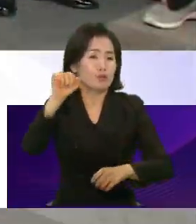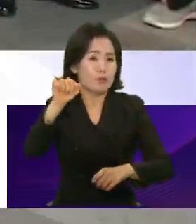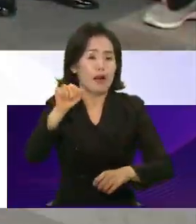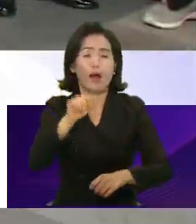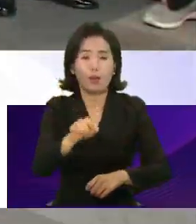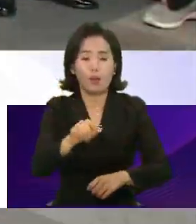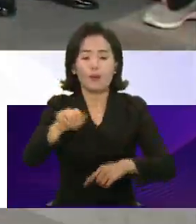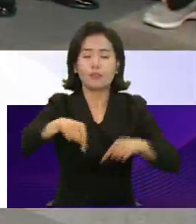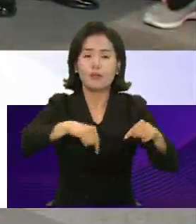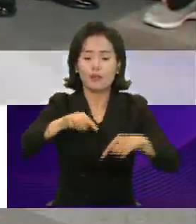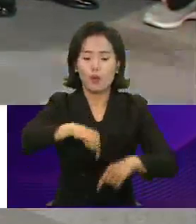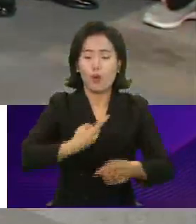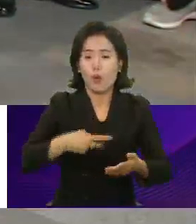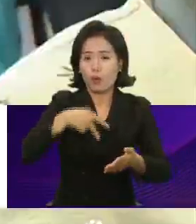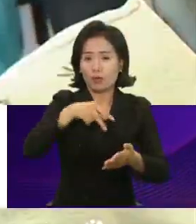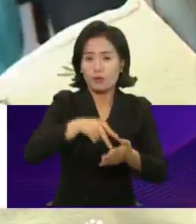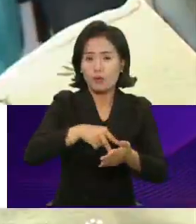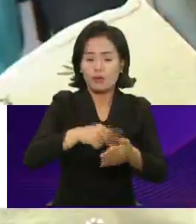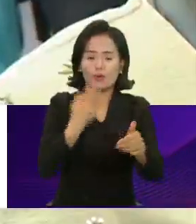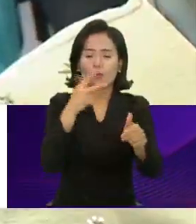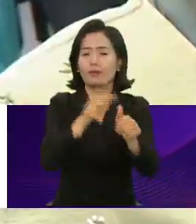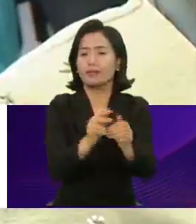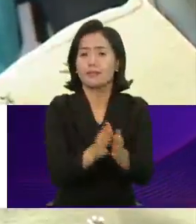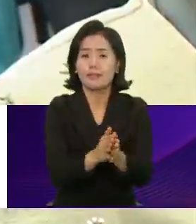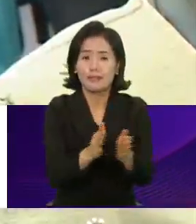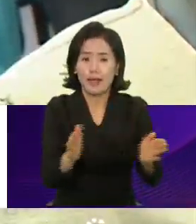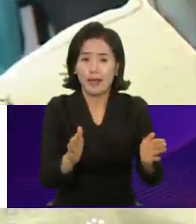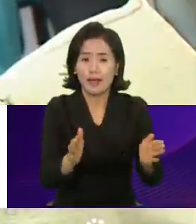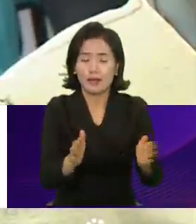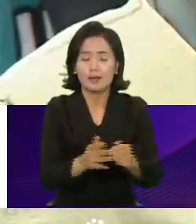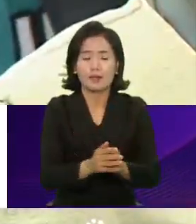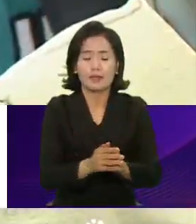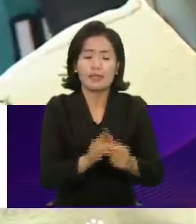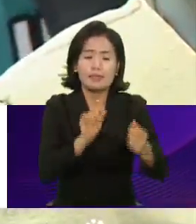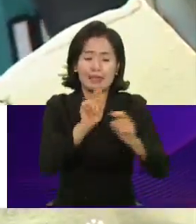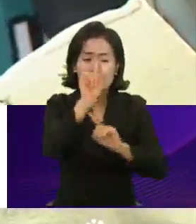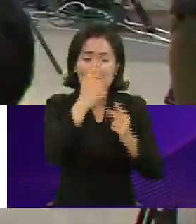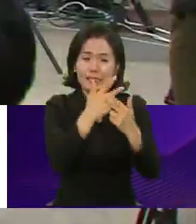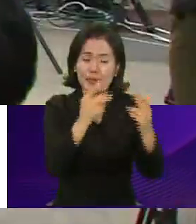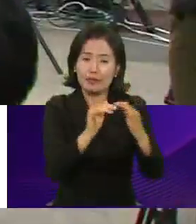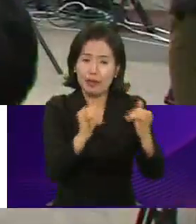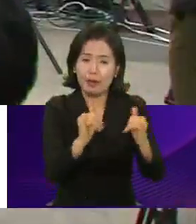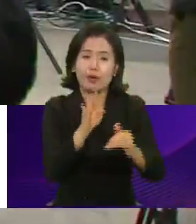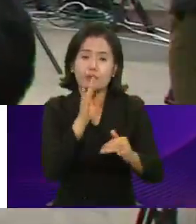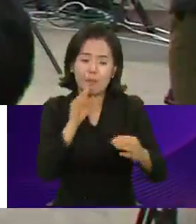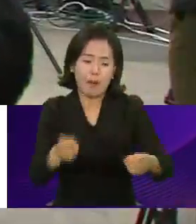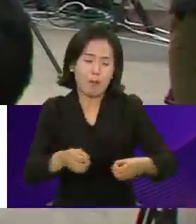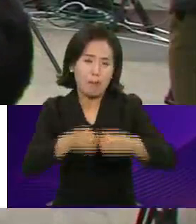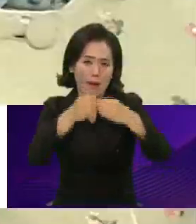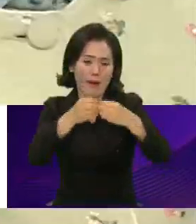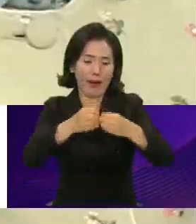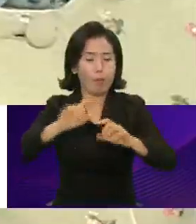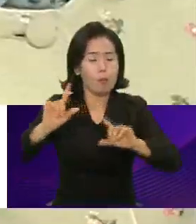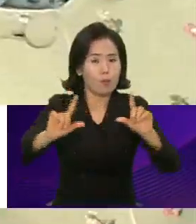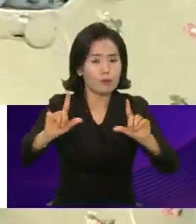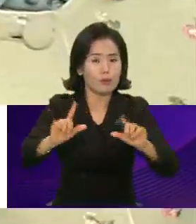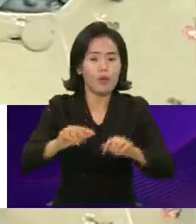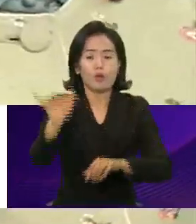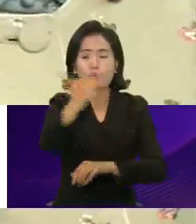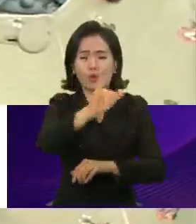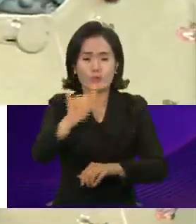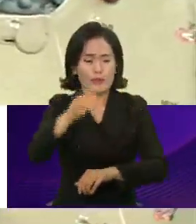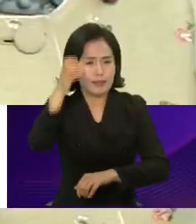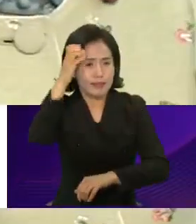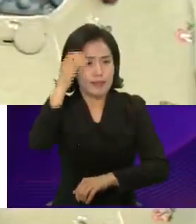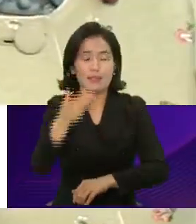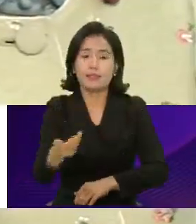선언하면서 정치적 홀로서기 승부수를 띄웠습니다. 친 이재명계로 분류되는 인물과 사실상 맞대결 구도를 형성하면서 전국적인